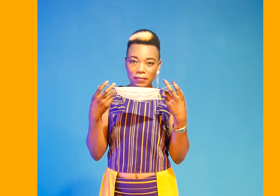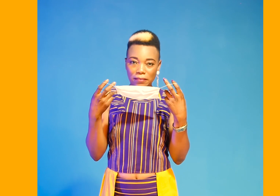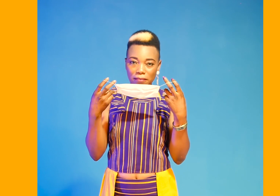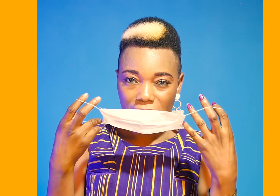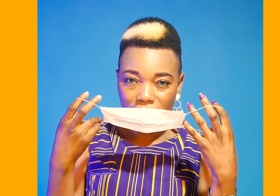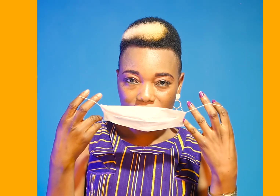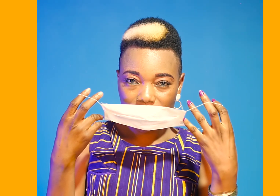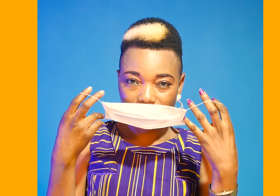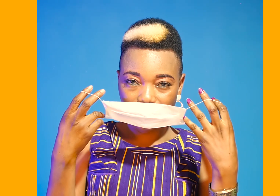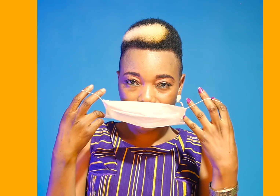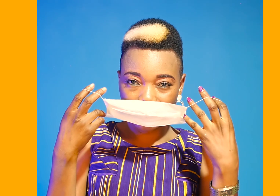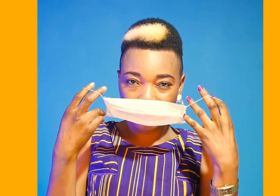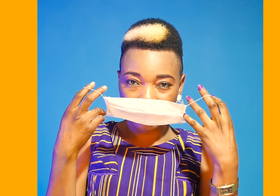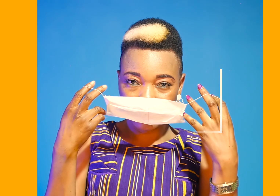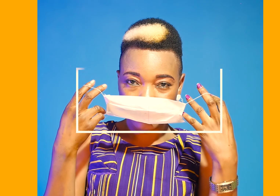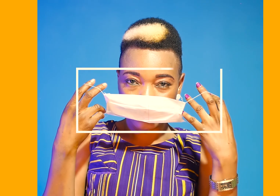C